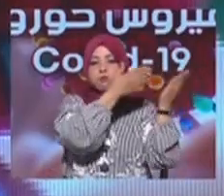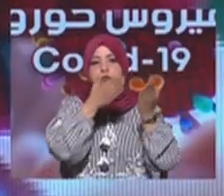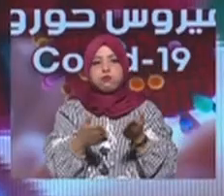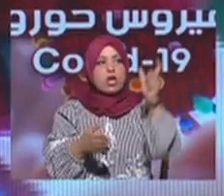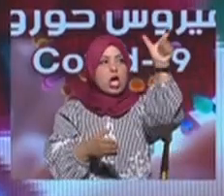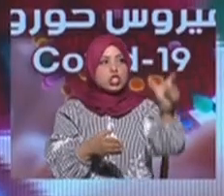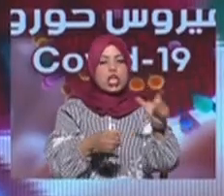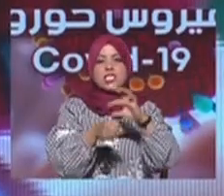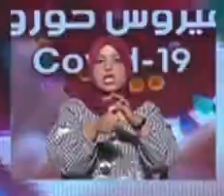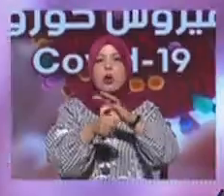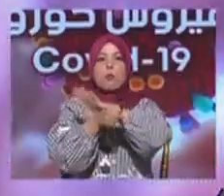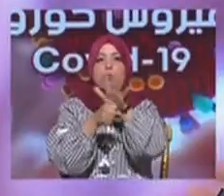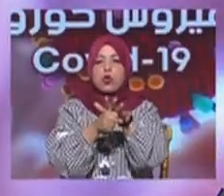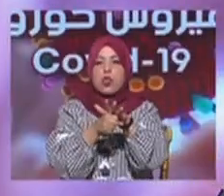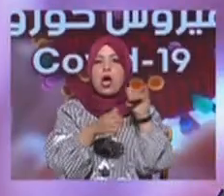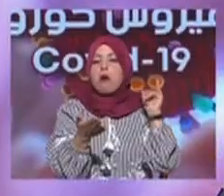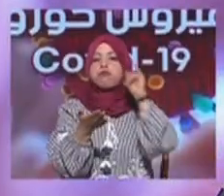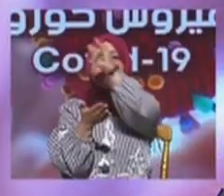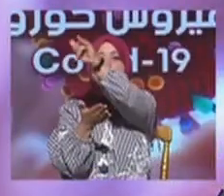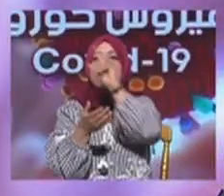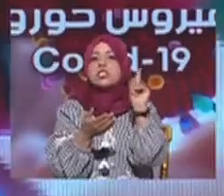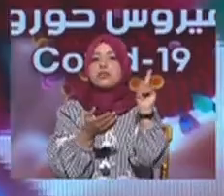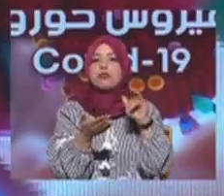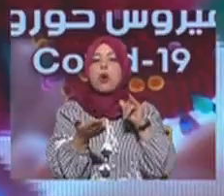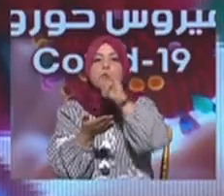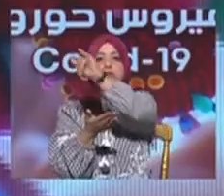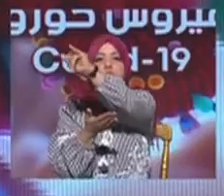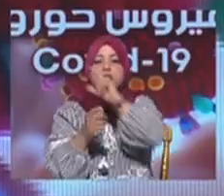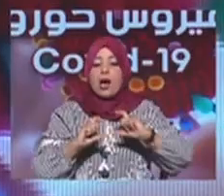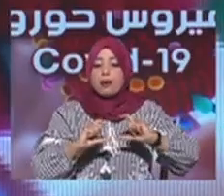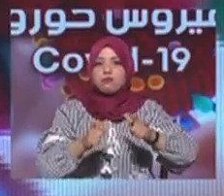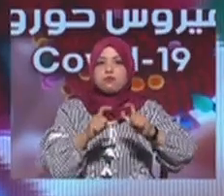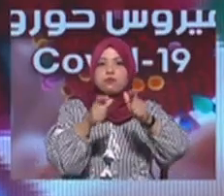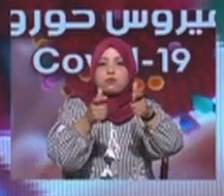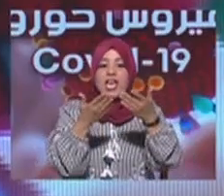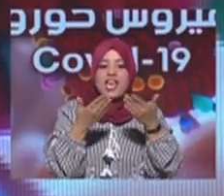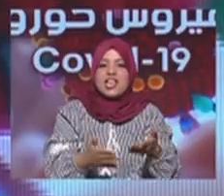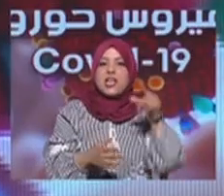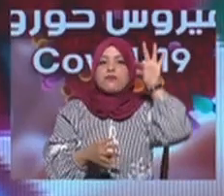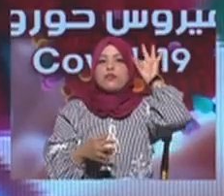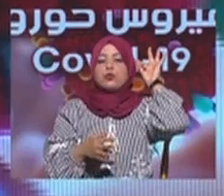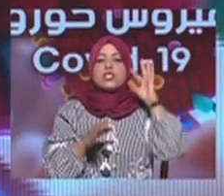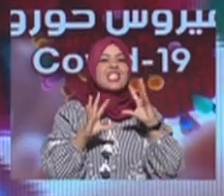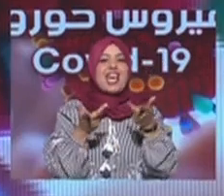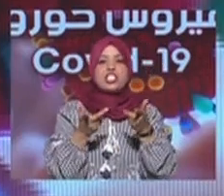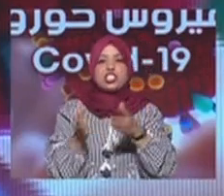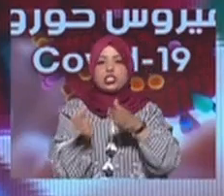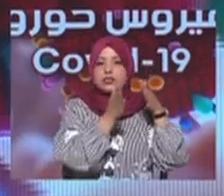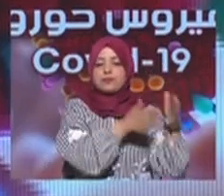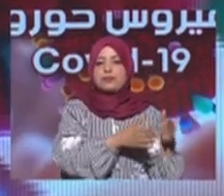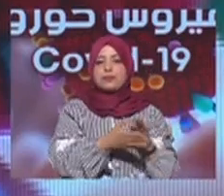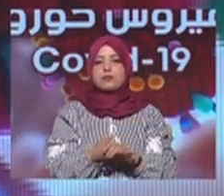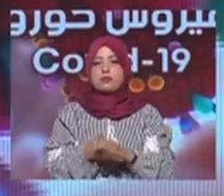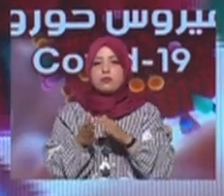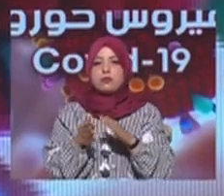برا، اللي ما سافروش ما خرجوش لكن تعداو في تونس. اللي تعداو في تونس بالضبط. وعلاش؟ والله كانت بكل